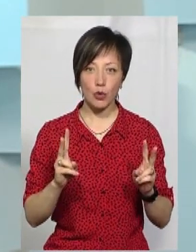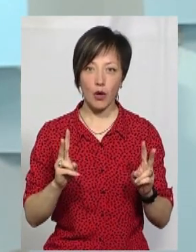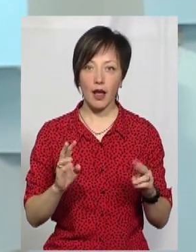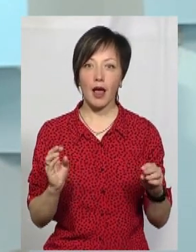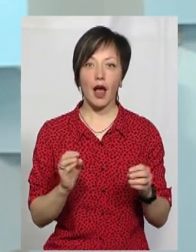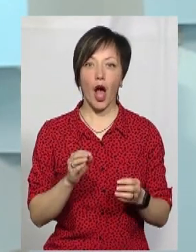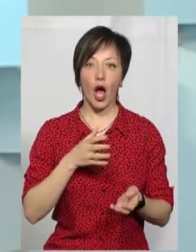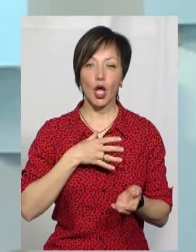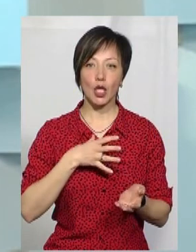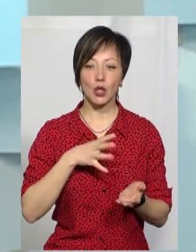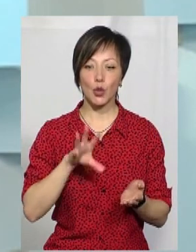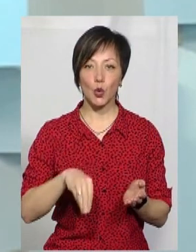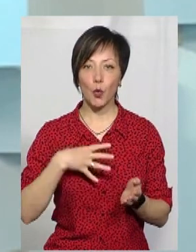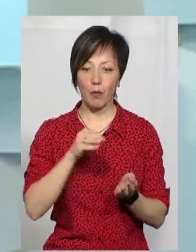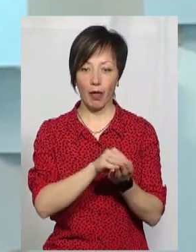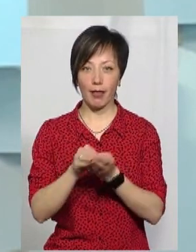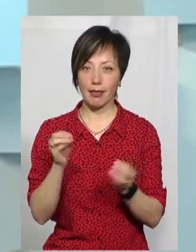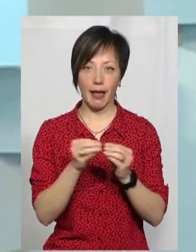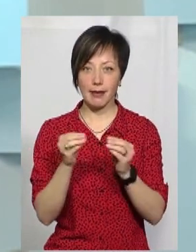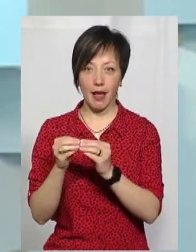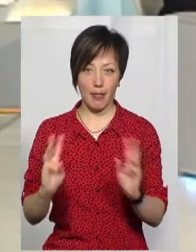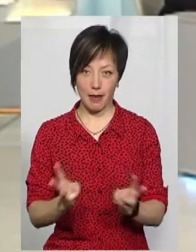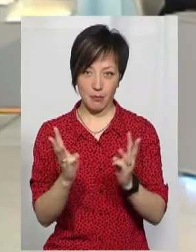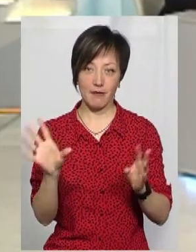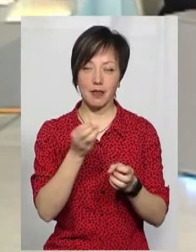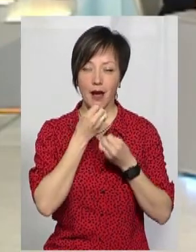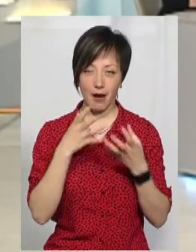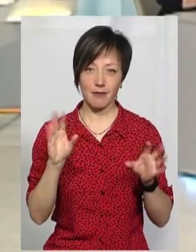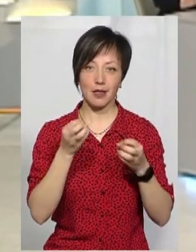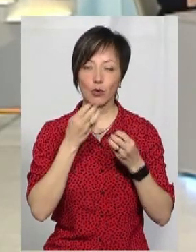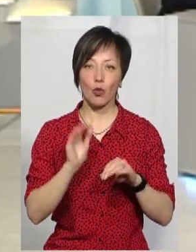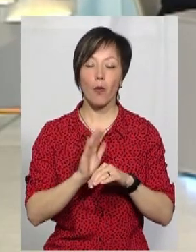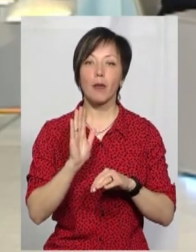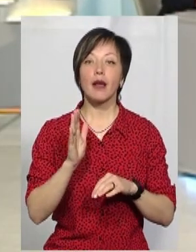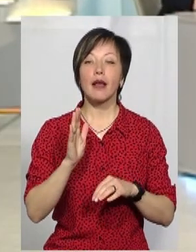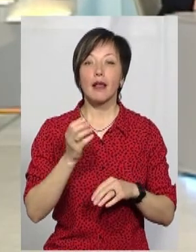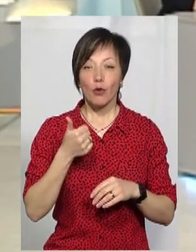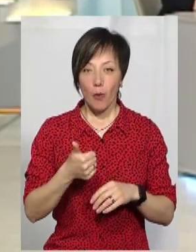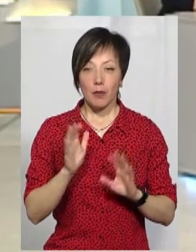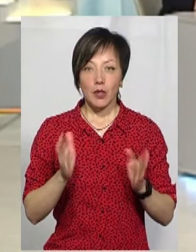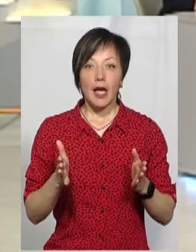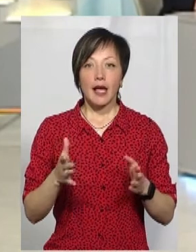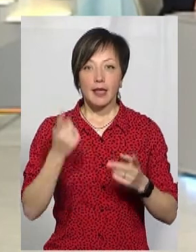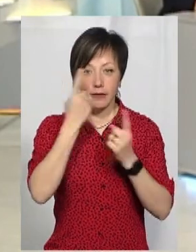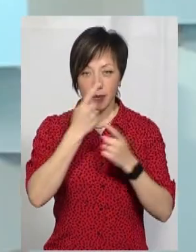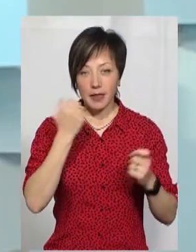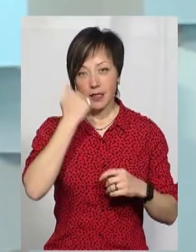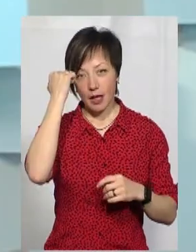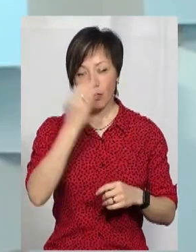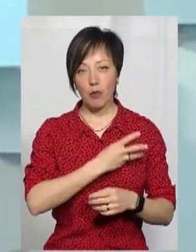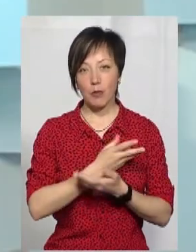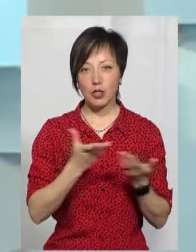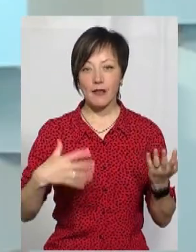не спалює, все є гаразд і все буде в нас добре. Дякую вам дуже і за ту інформацію, яку ви надали, і за